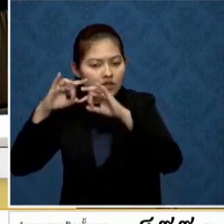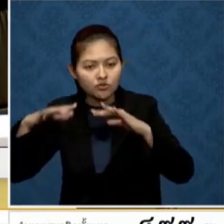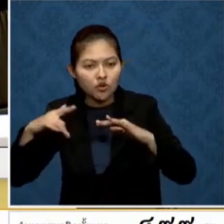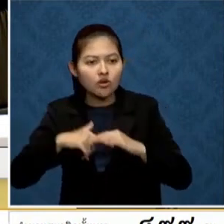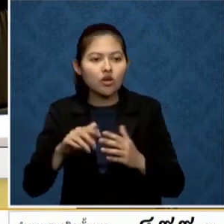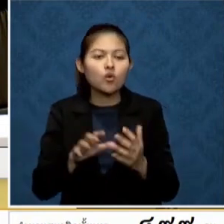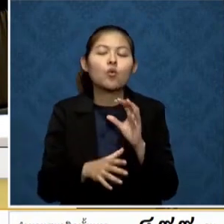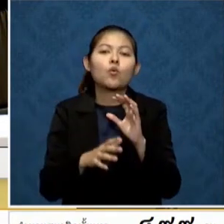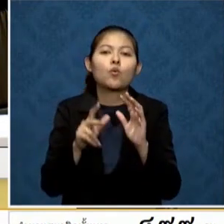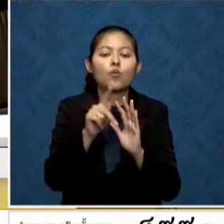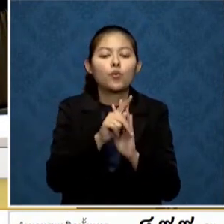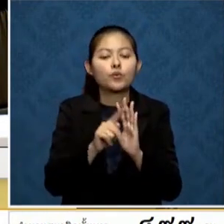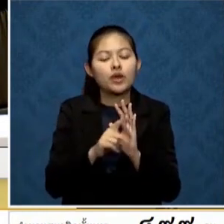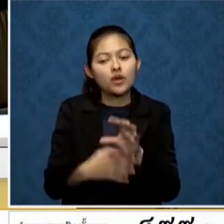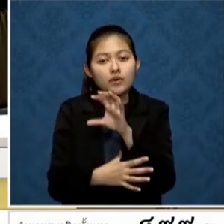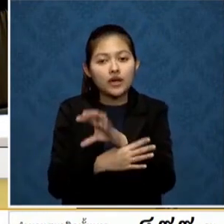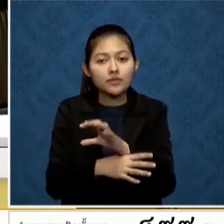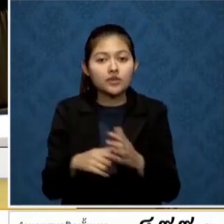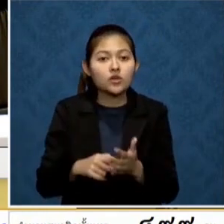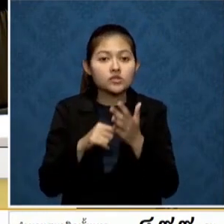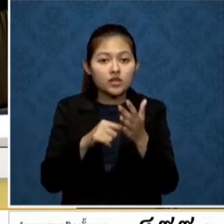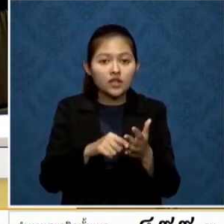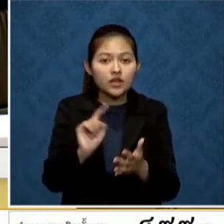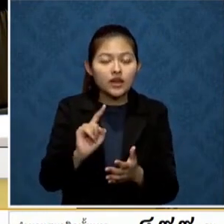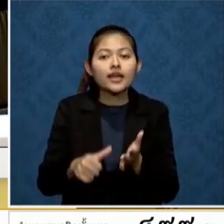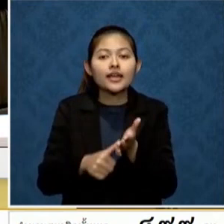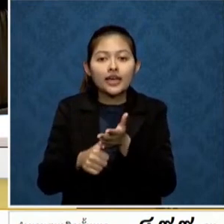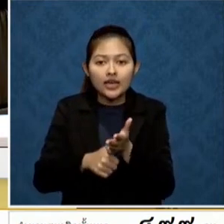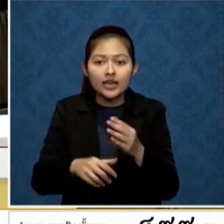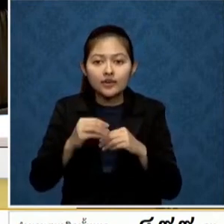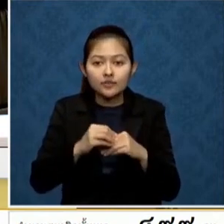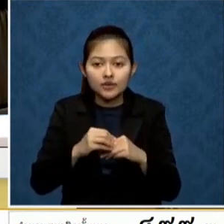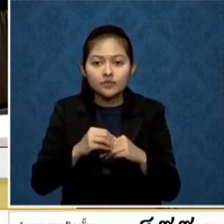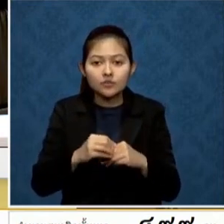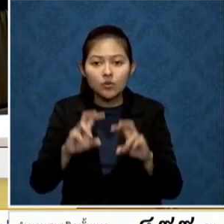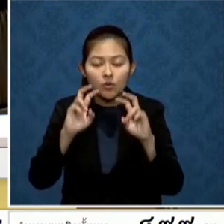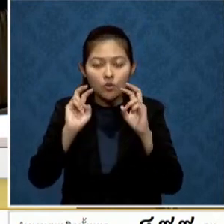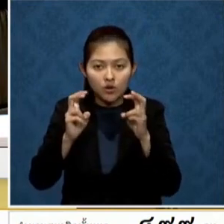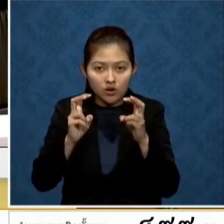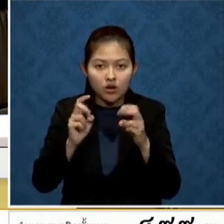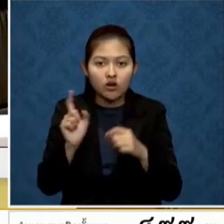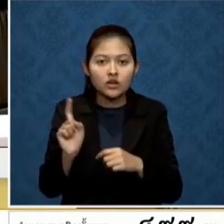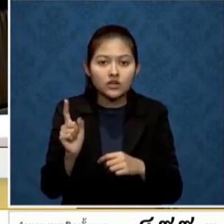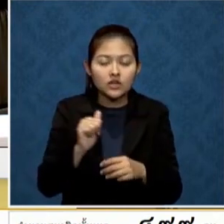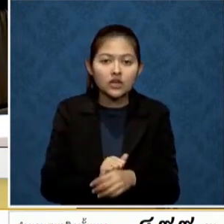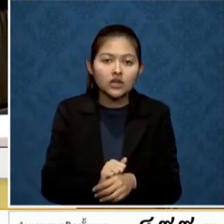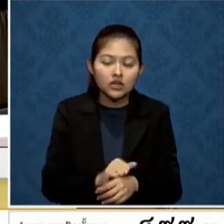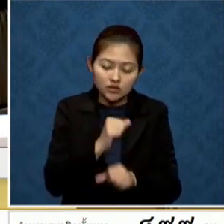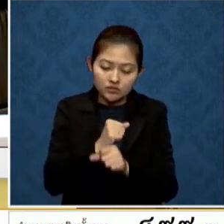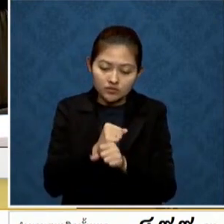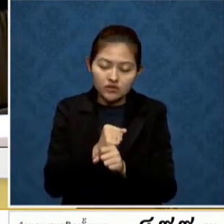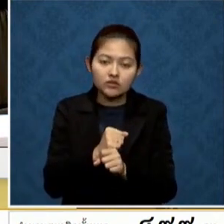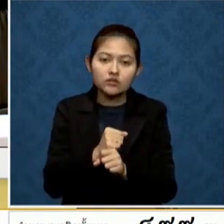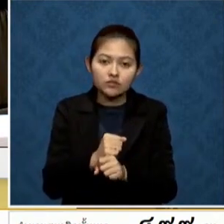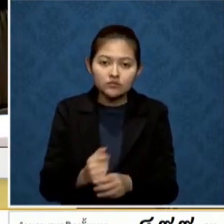การของข้อบังคับนี้ครับที่ท่านพตได้เสนอว่าเป็นการแก้ไขเพิ่มเติมข้อบังคับเพื่อให้การทำงานของสภาผู้แทน